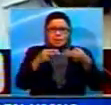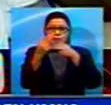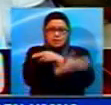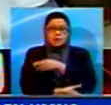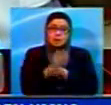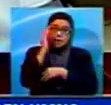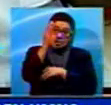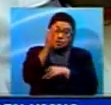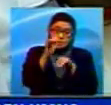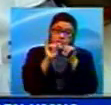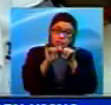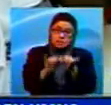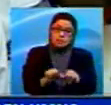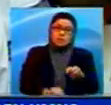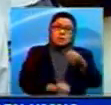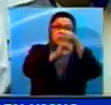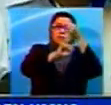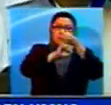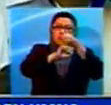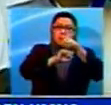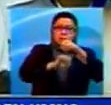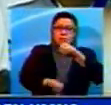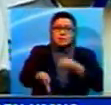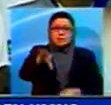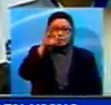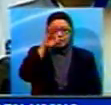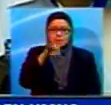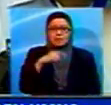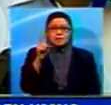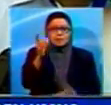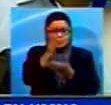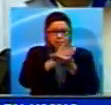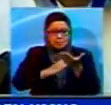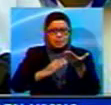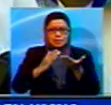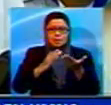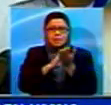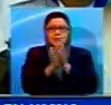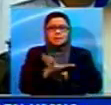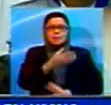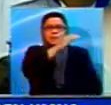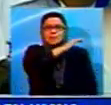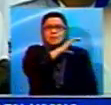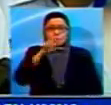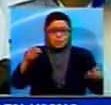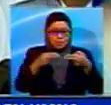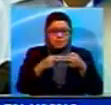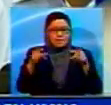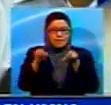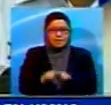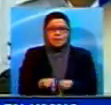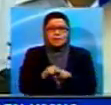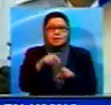menyokonglah pelatikan mana-mana pihak sebagai pengerusi Perhubungan dan dalam hal ni seperti